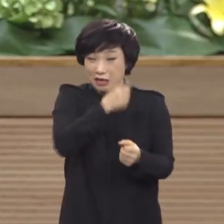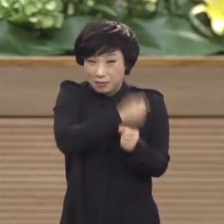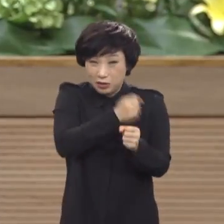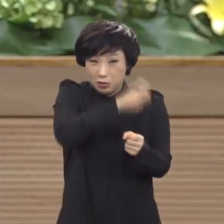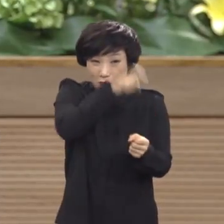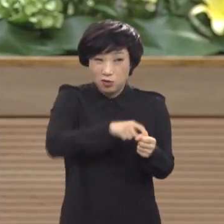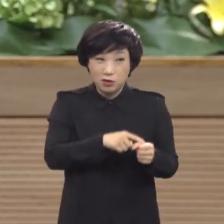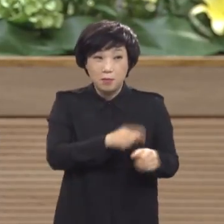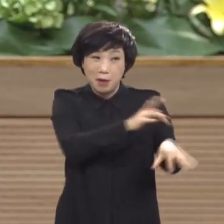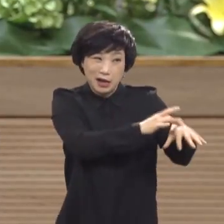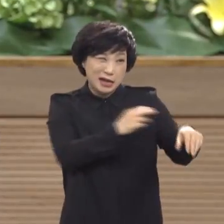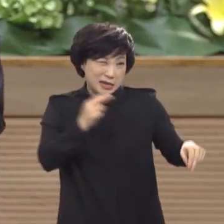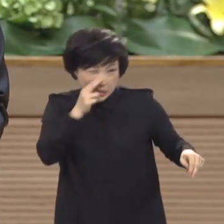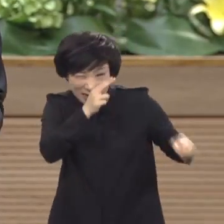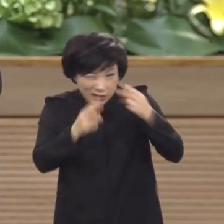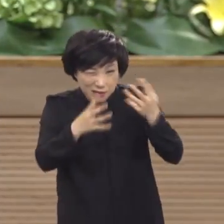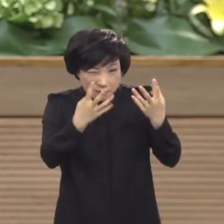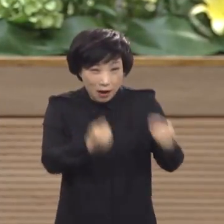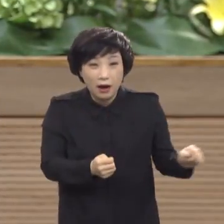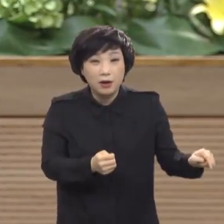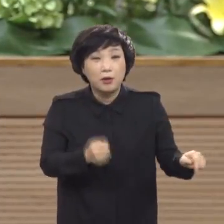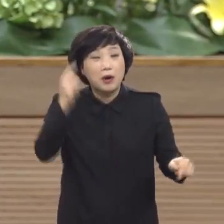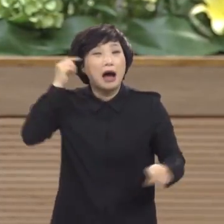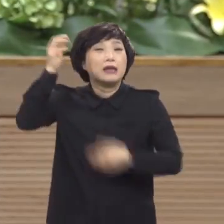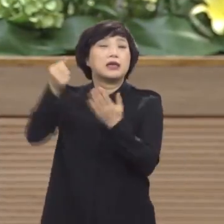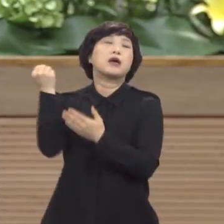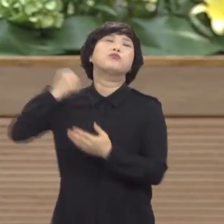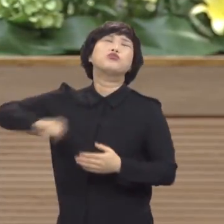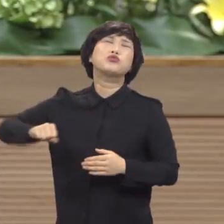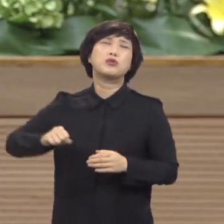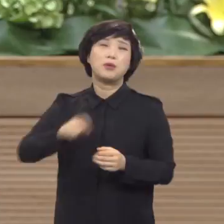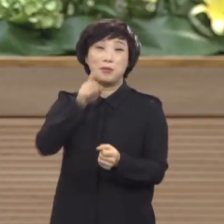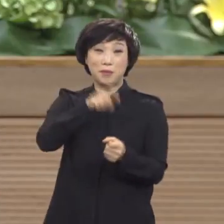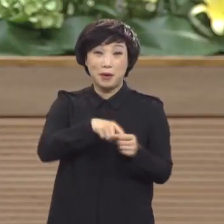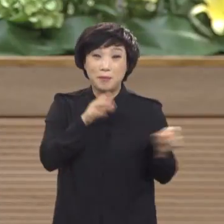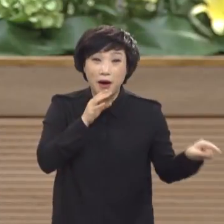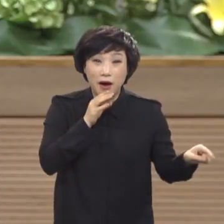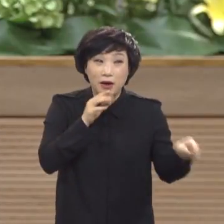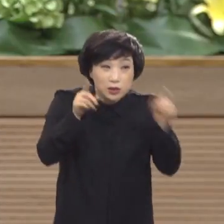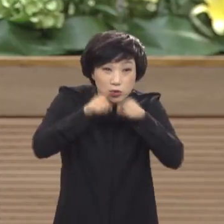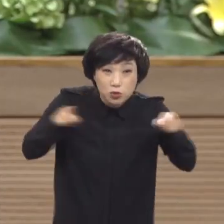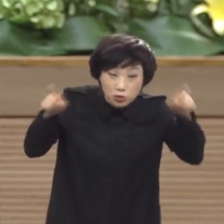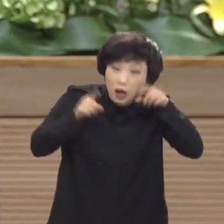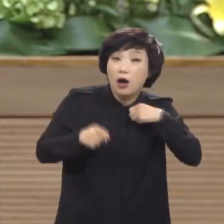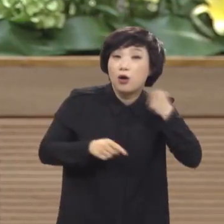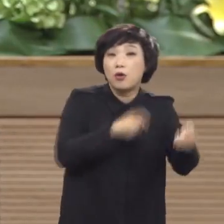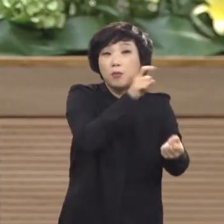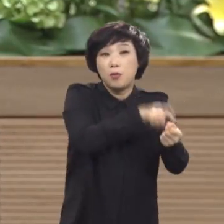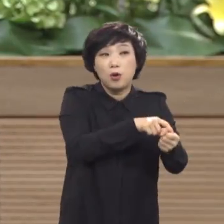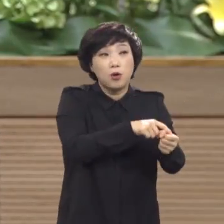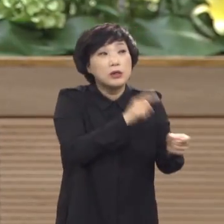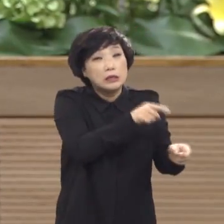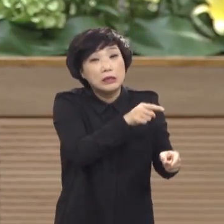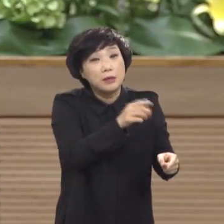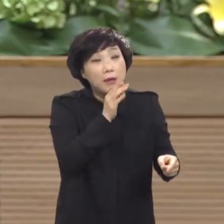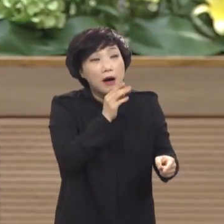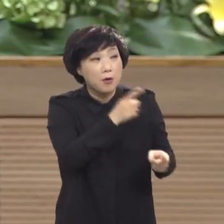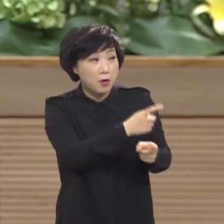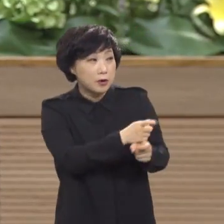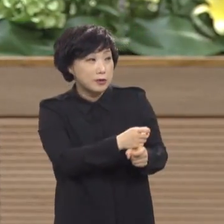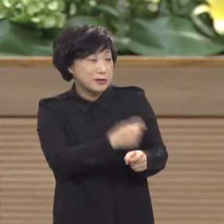시기하고 질투하고 죄짓게 해서 하나님을 도전하는 마음으로 지옥 보내려고는 원수를